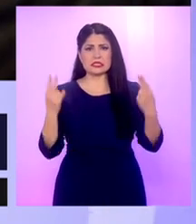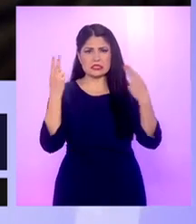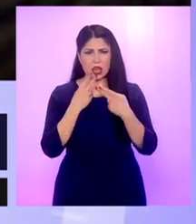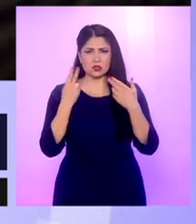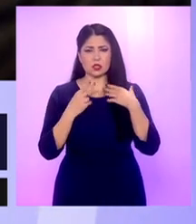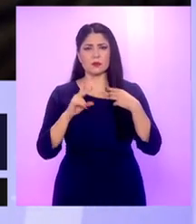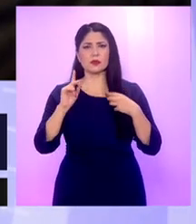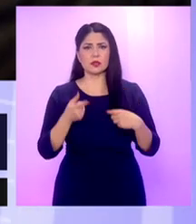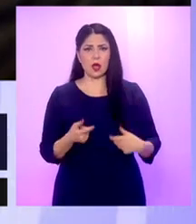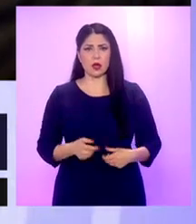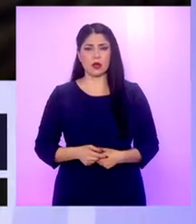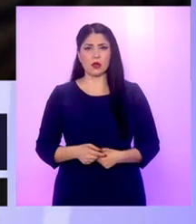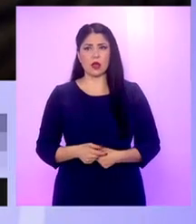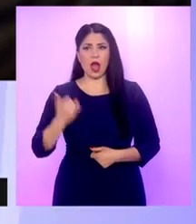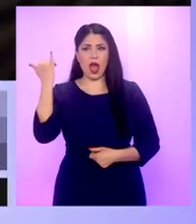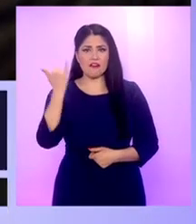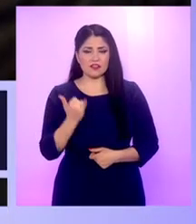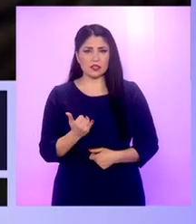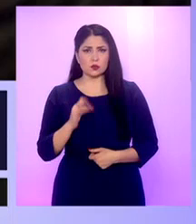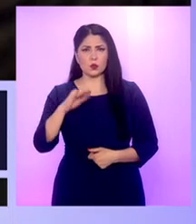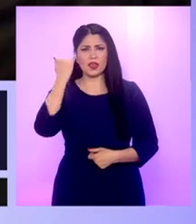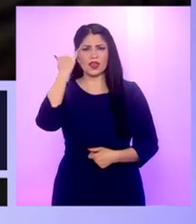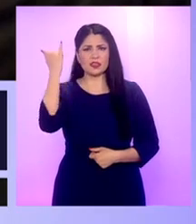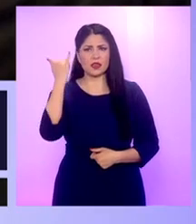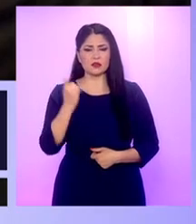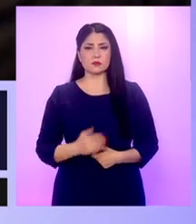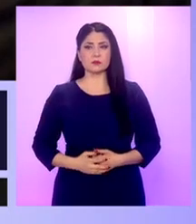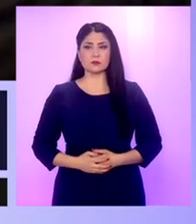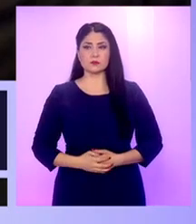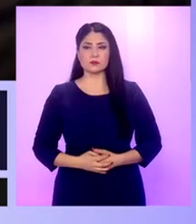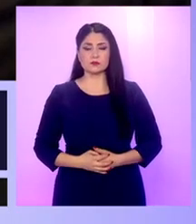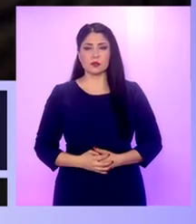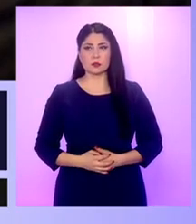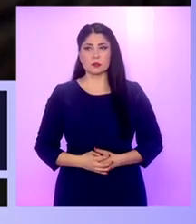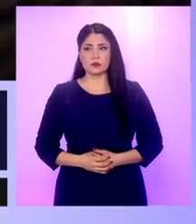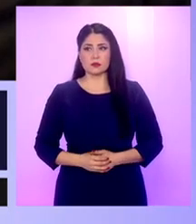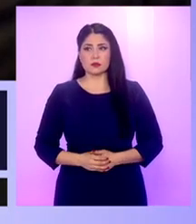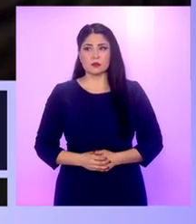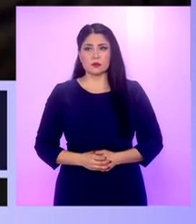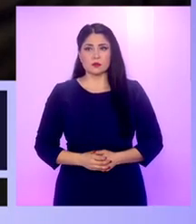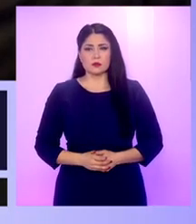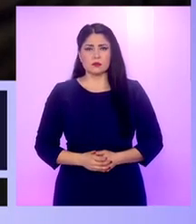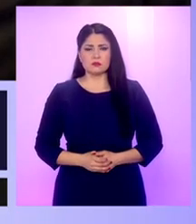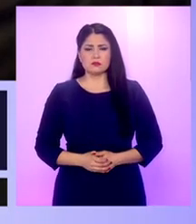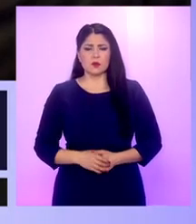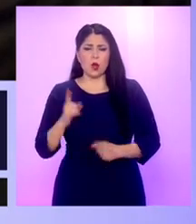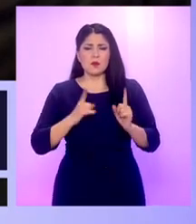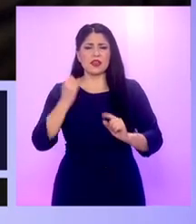înțeles. Da, a venit cu aceste idei, să spunem, cu idealisme,